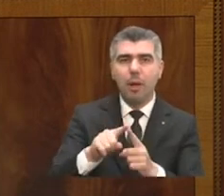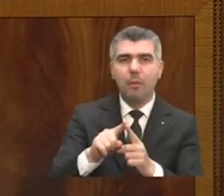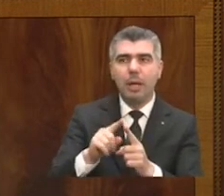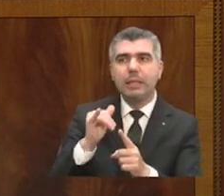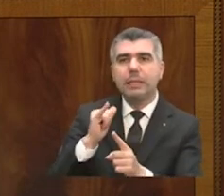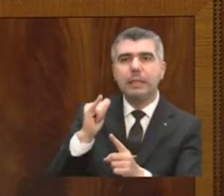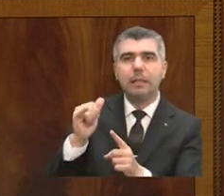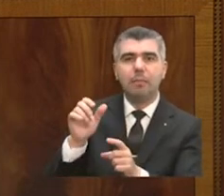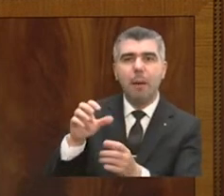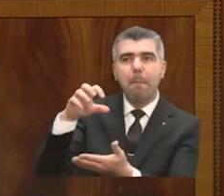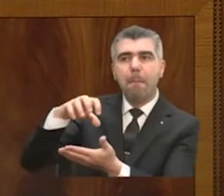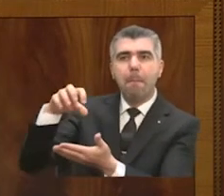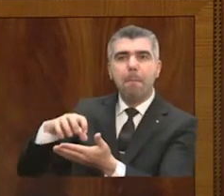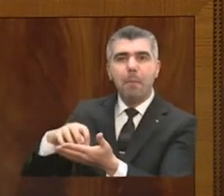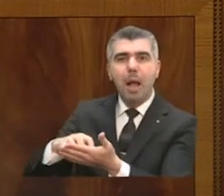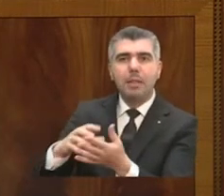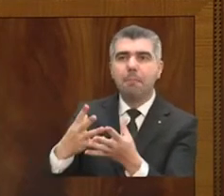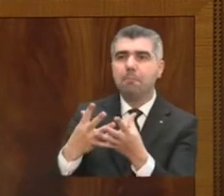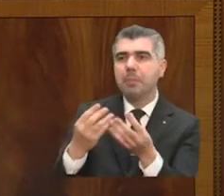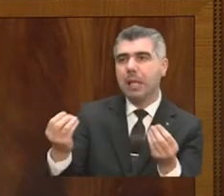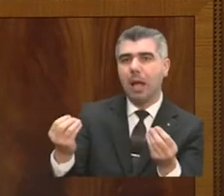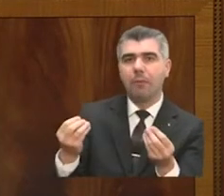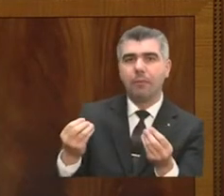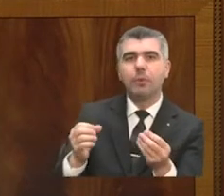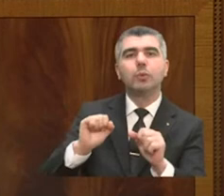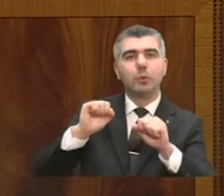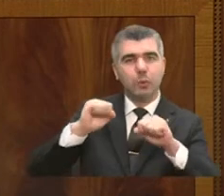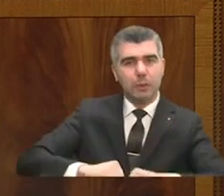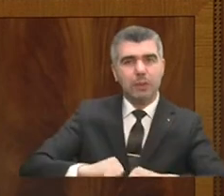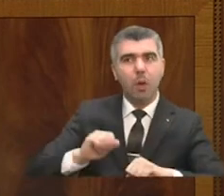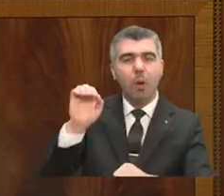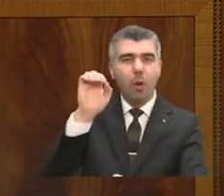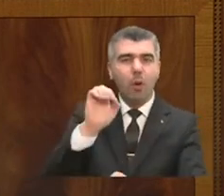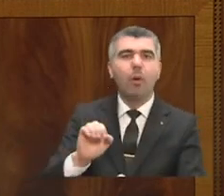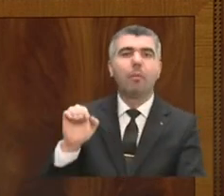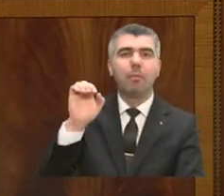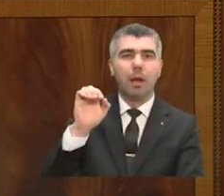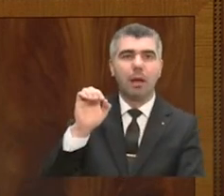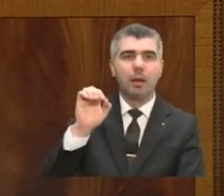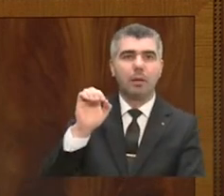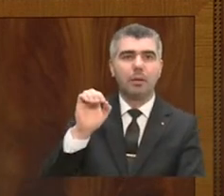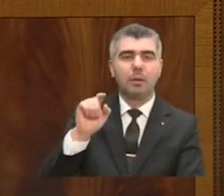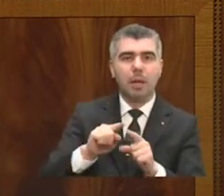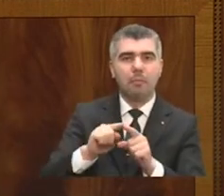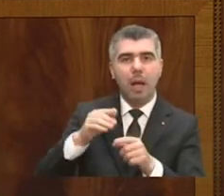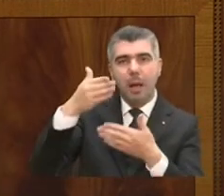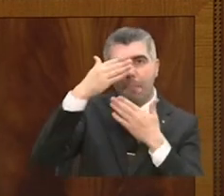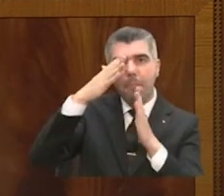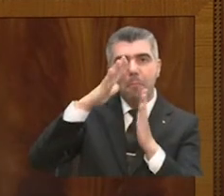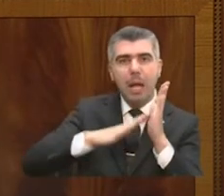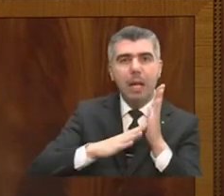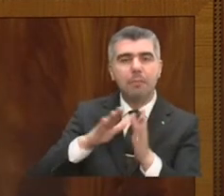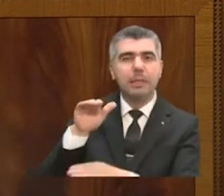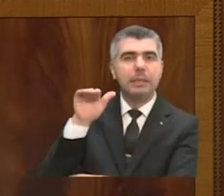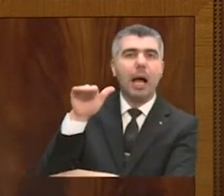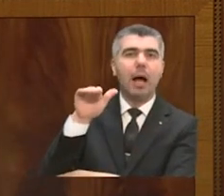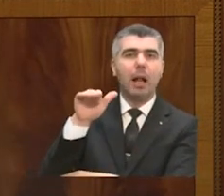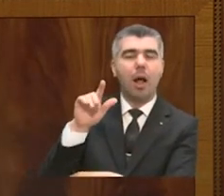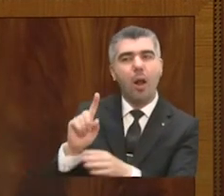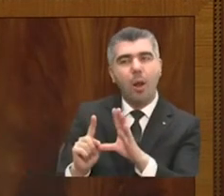en fait que de servir et de parasiter